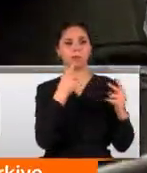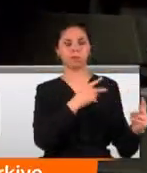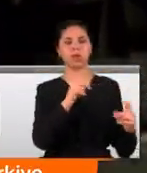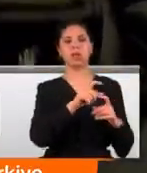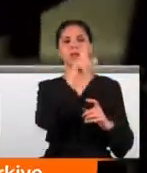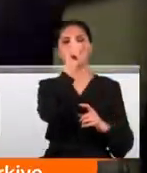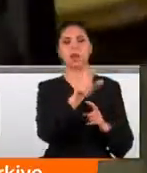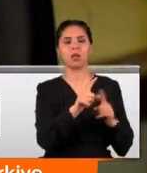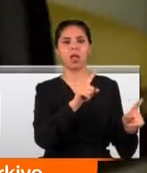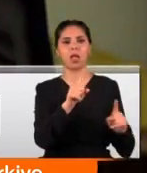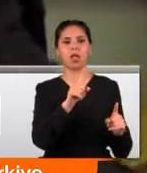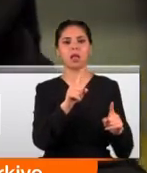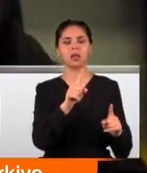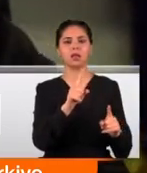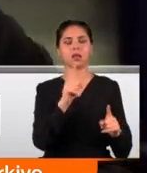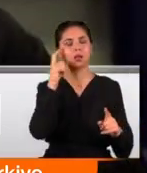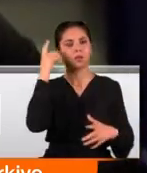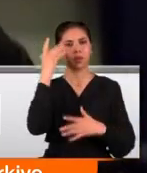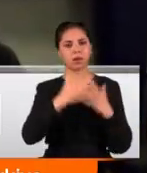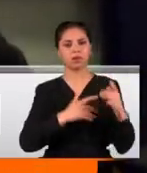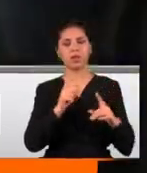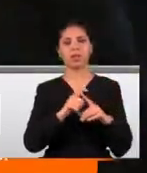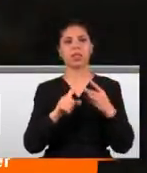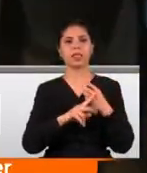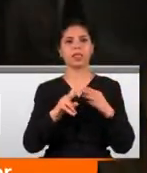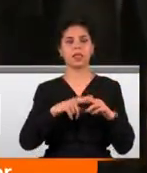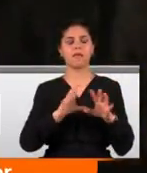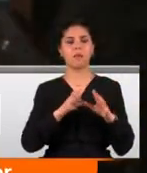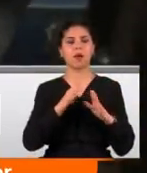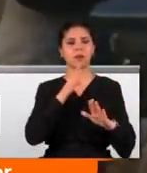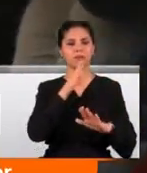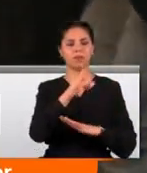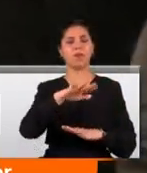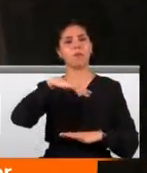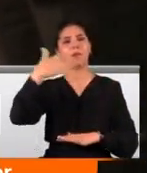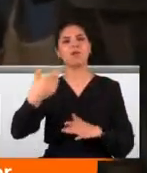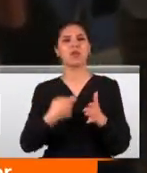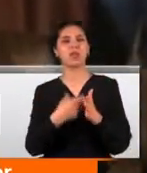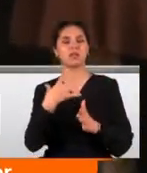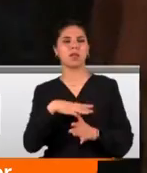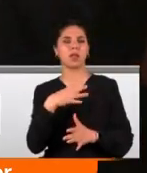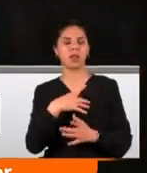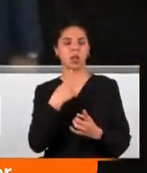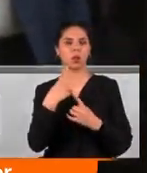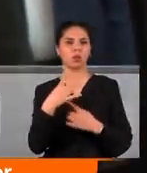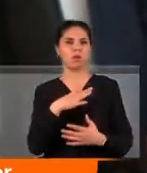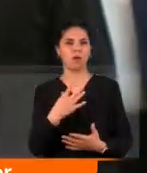sıkıştığı, hatta Deva Partisi'nin kapısını çalarak Ergin yerine farklı bir isim önermesini istediği de konuşuluyor.